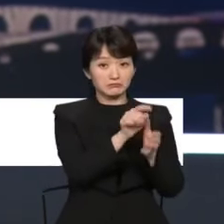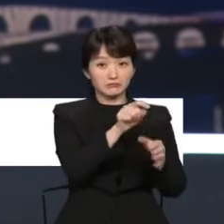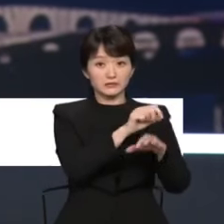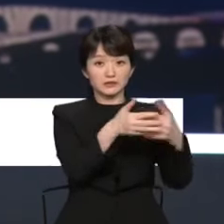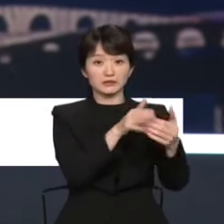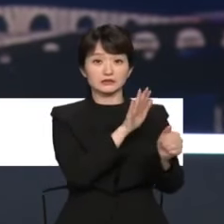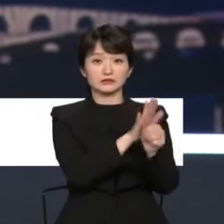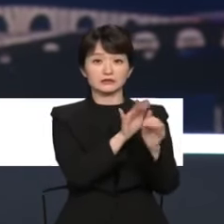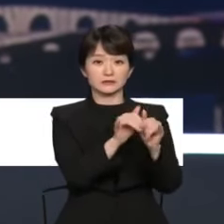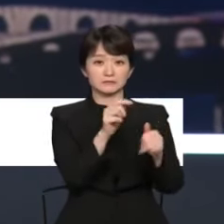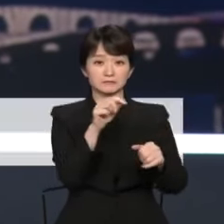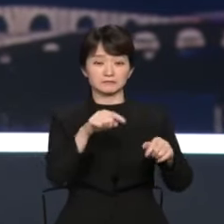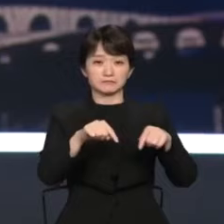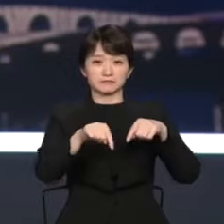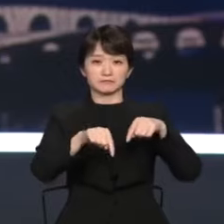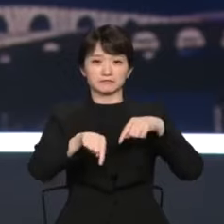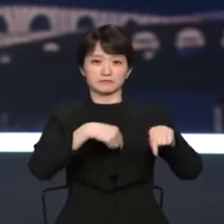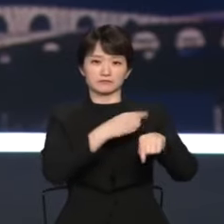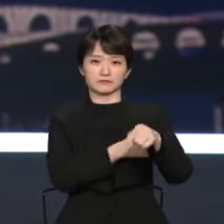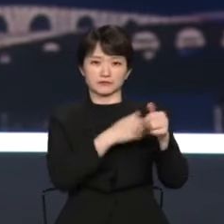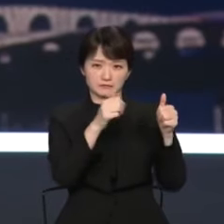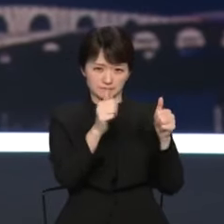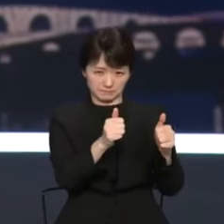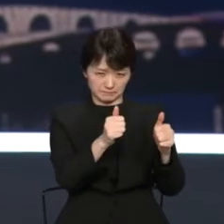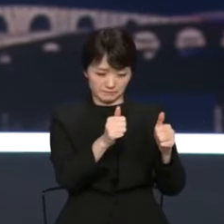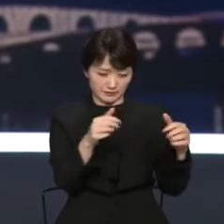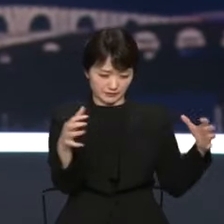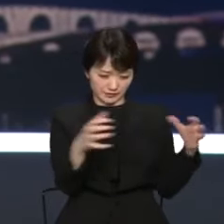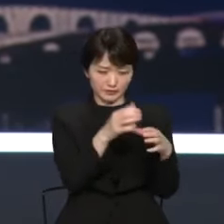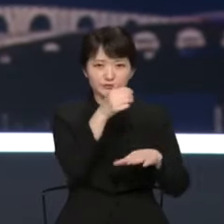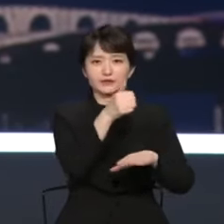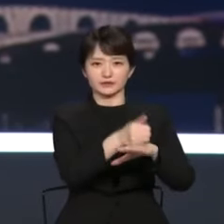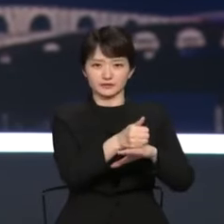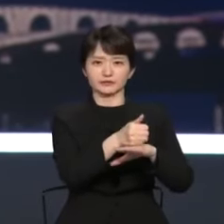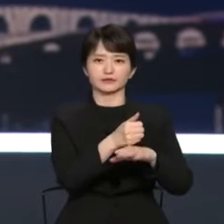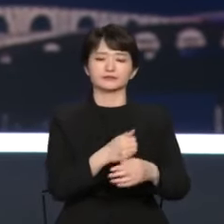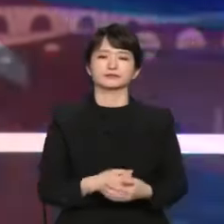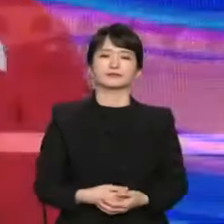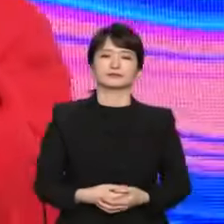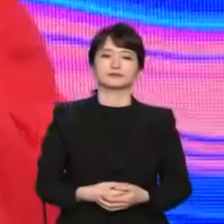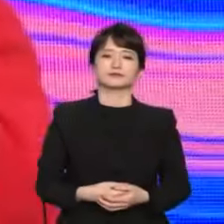야권 지지층이 정권 심판론으로 결집한 결과라고 봤습니다.